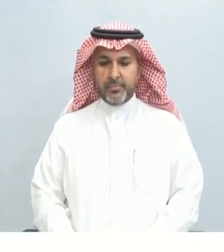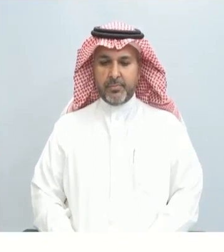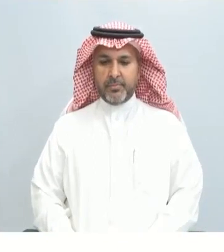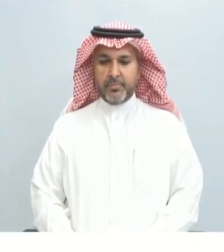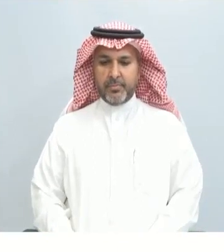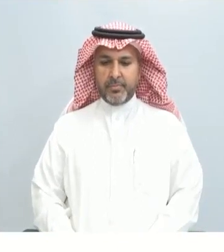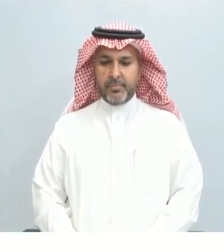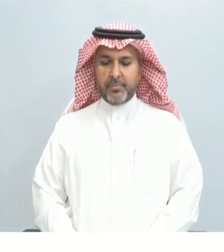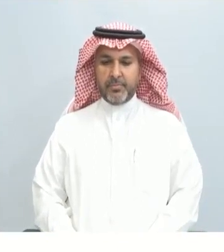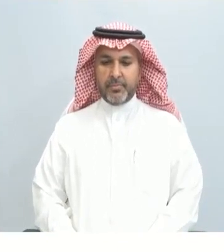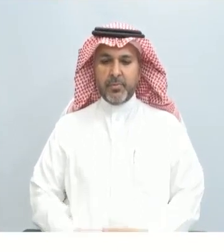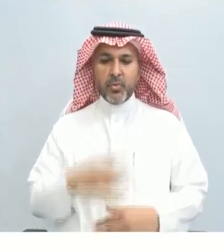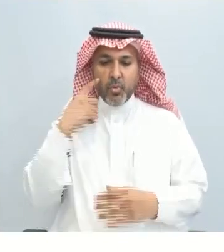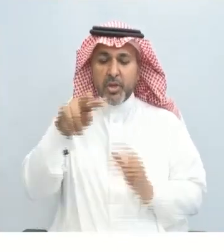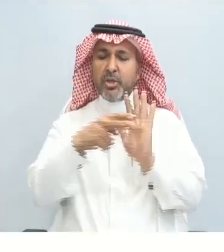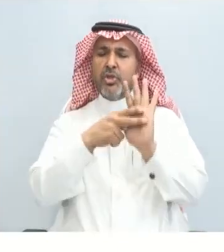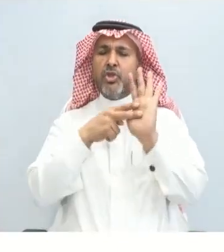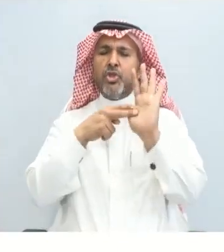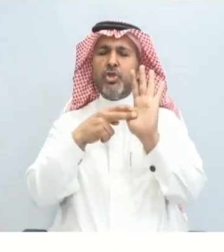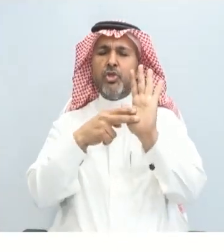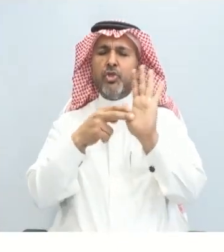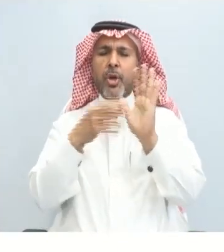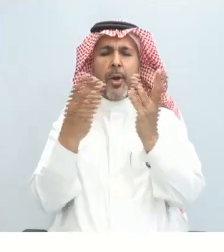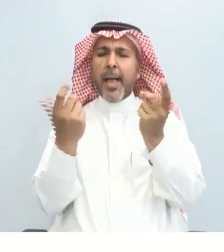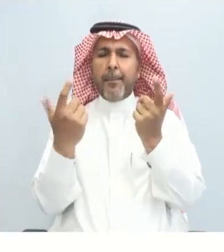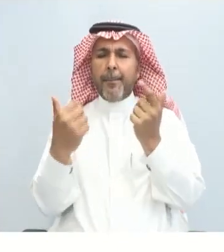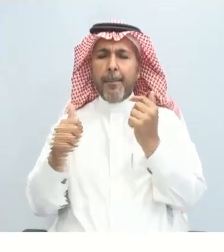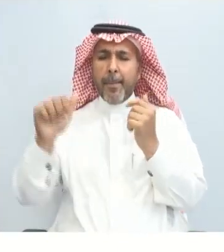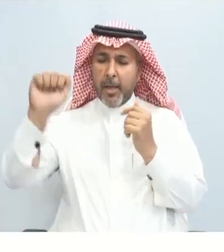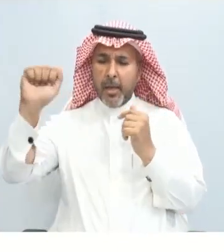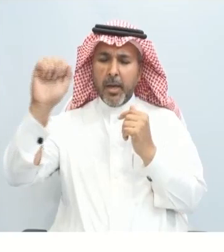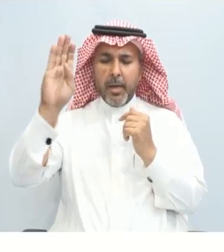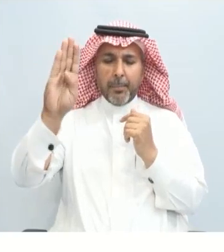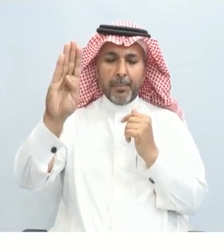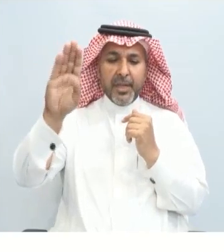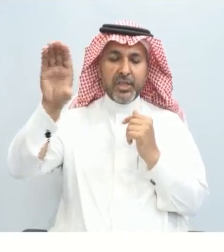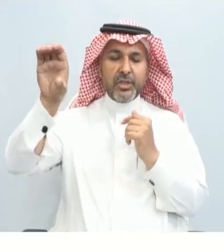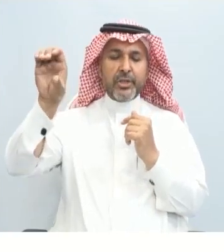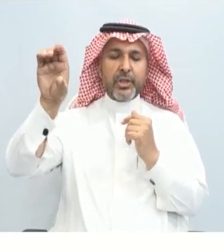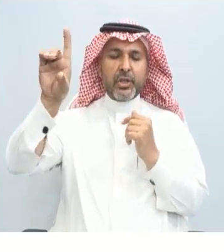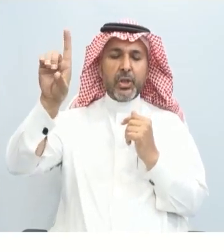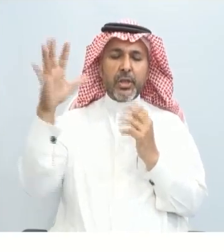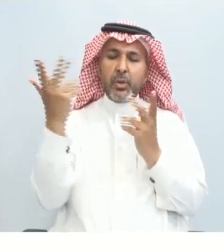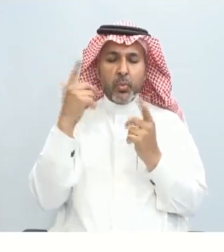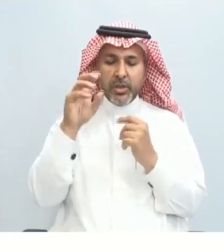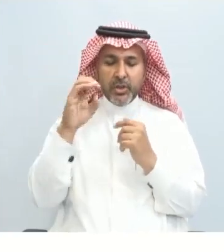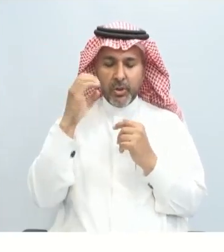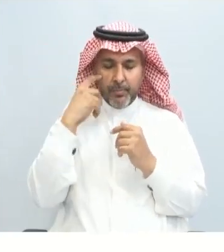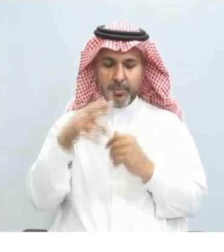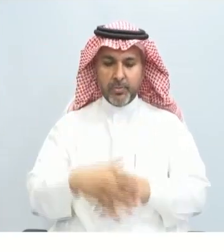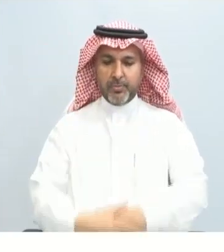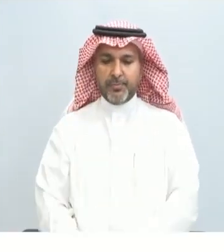ابغى تحل توجد الاجابه الصحيحه عندنا اشكاليه حقيقه في اللوغاريتمات ايها الاخوه الكرام احنا